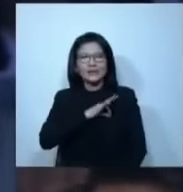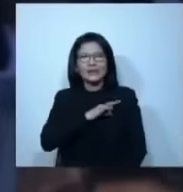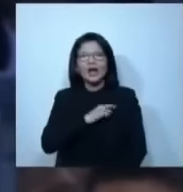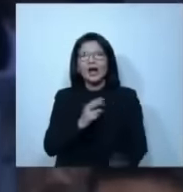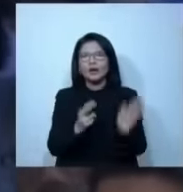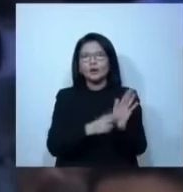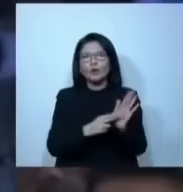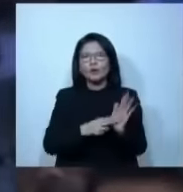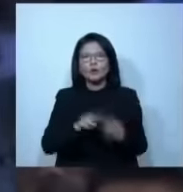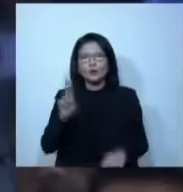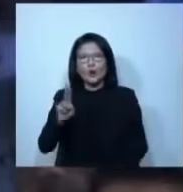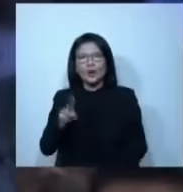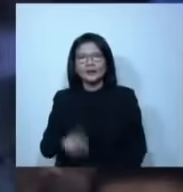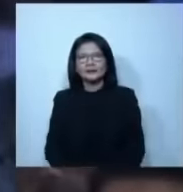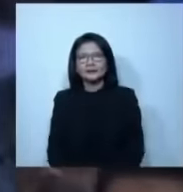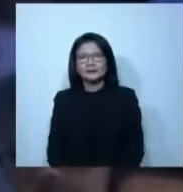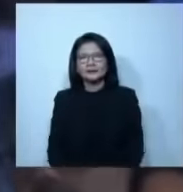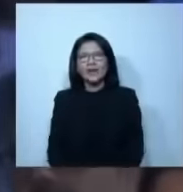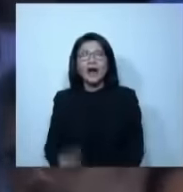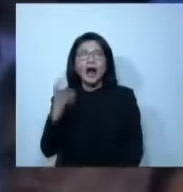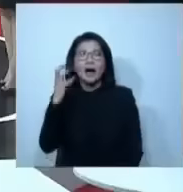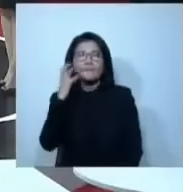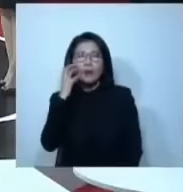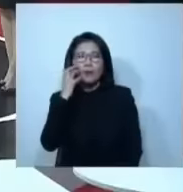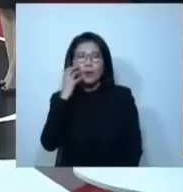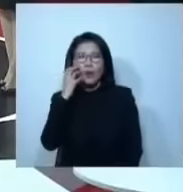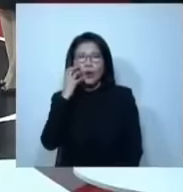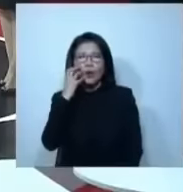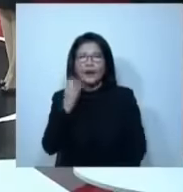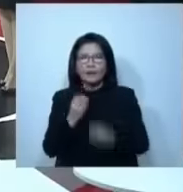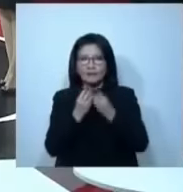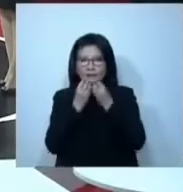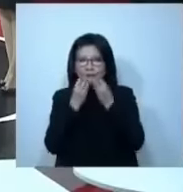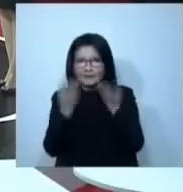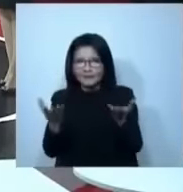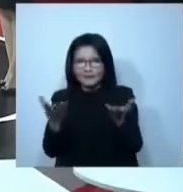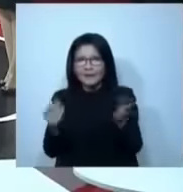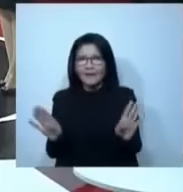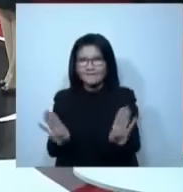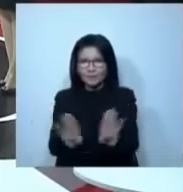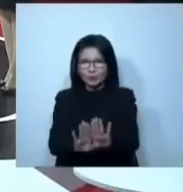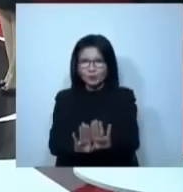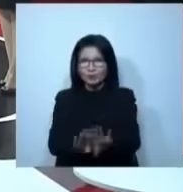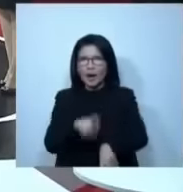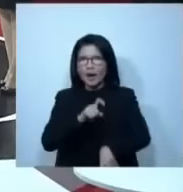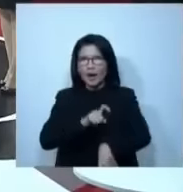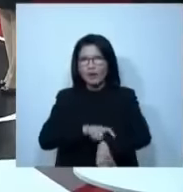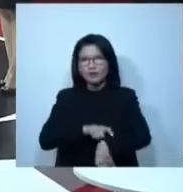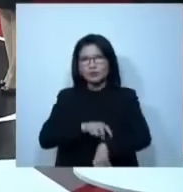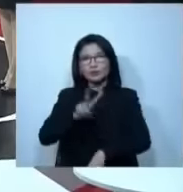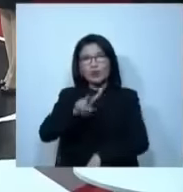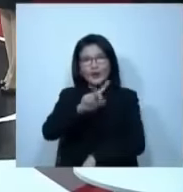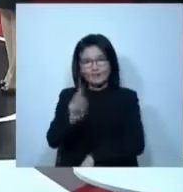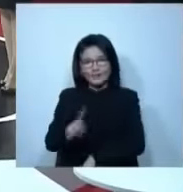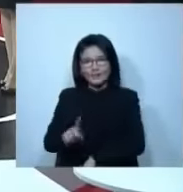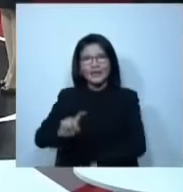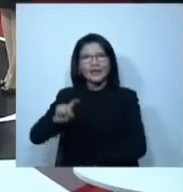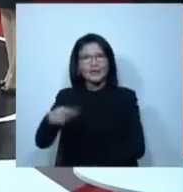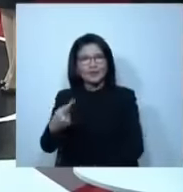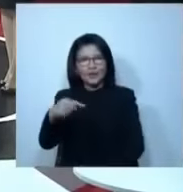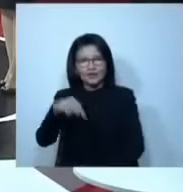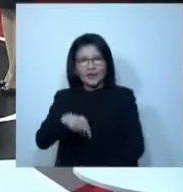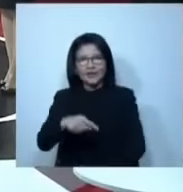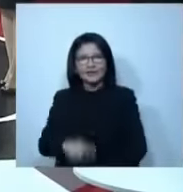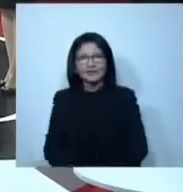2, Bapak Prabowo Subianto untuk menyampaikan pernyataan penutup. Waktu Anda 2 menit dimulai